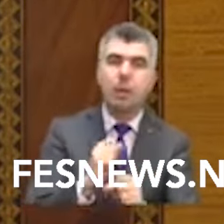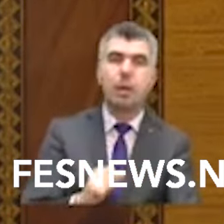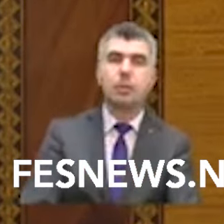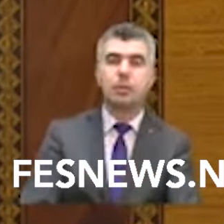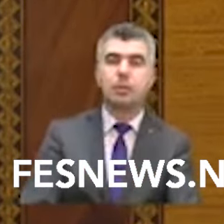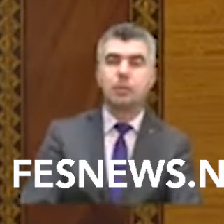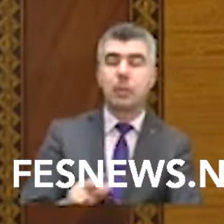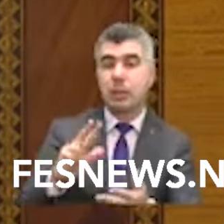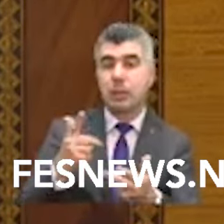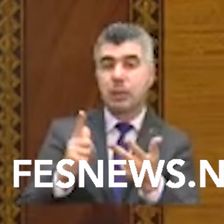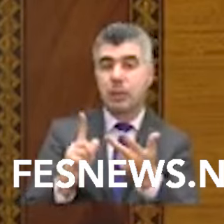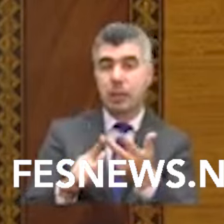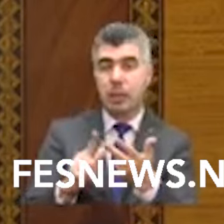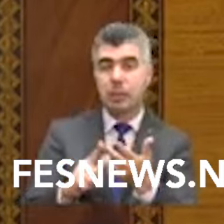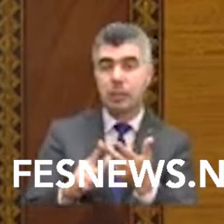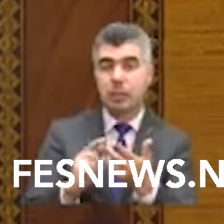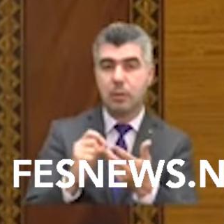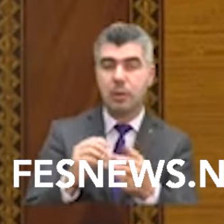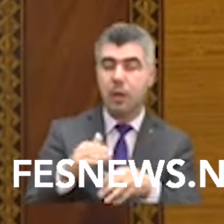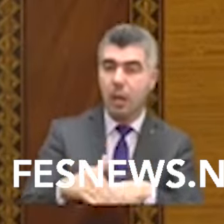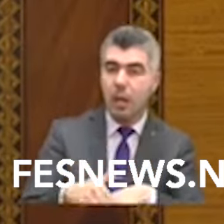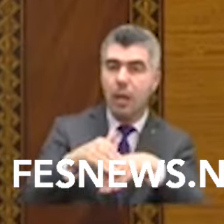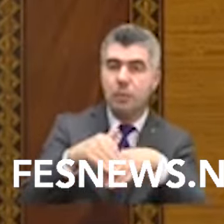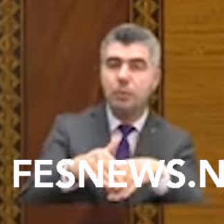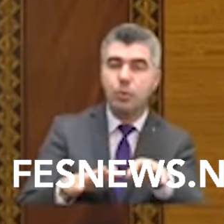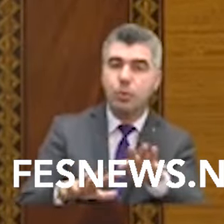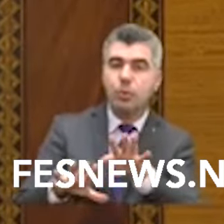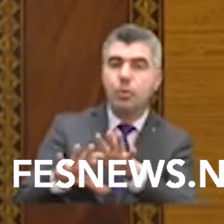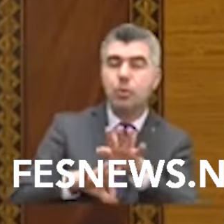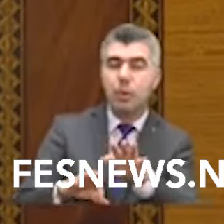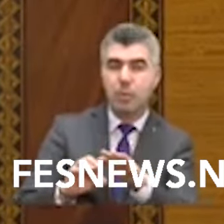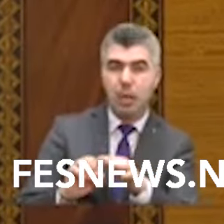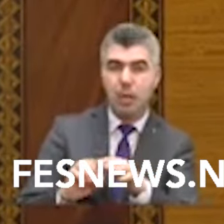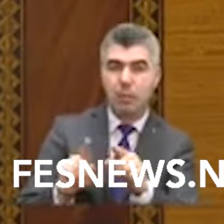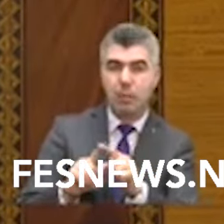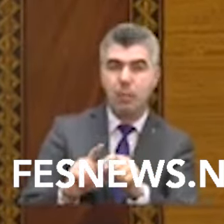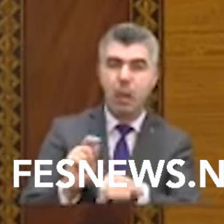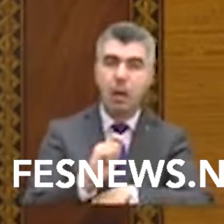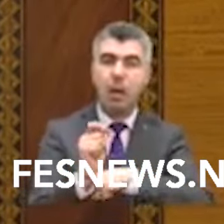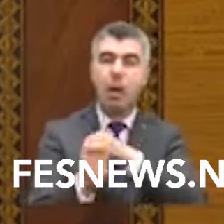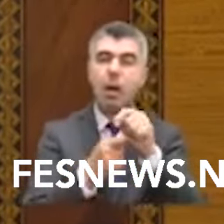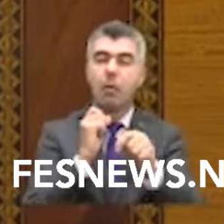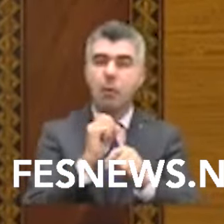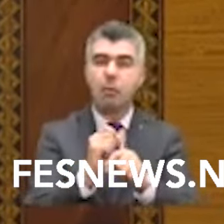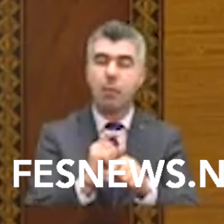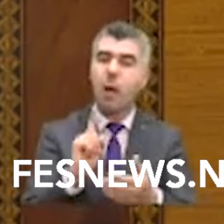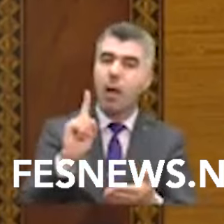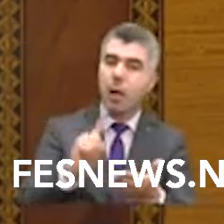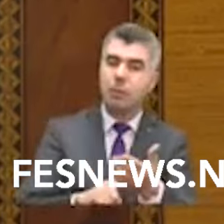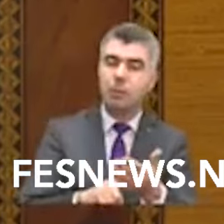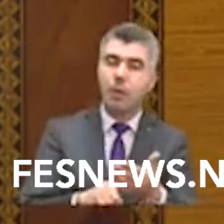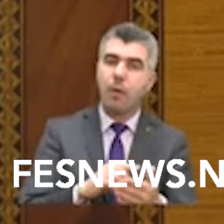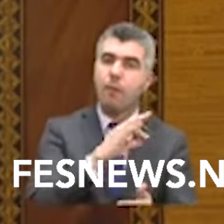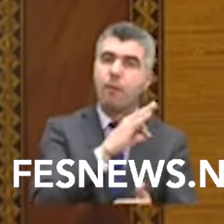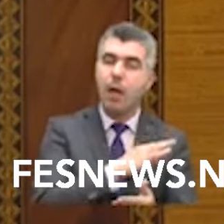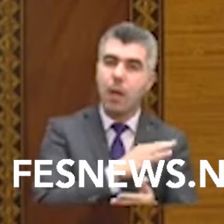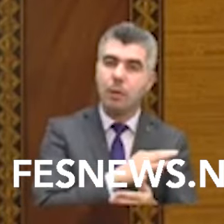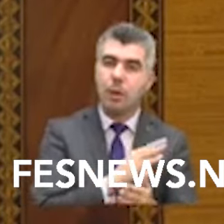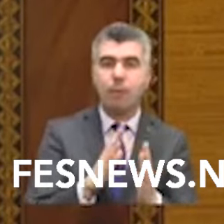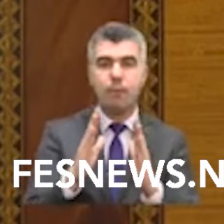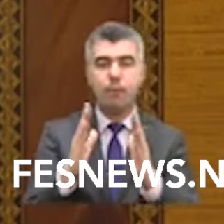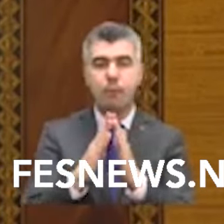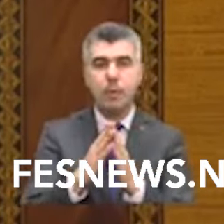ثالثا نكملوا مسار العدالة المجالية والاجتماعية باش الناس ديال العالم القروي كذلك يستفدوا من سكن يعني